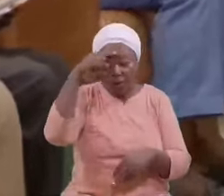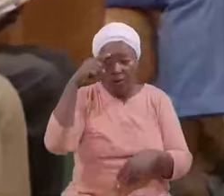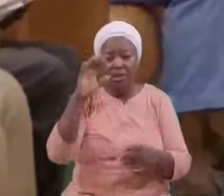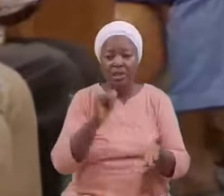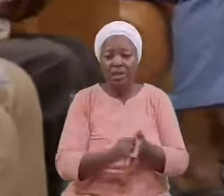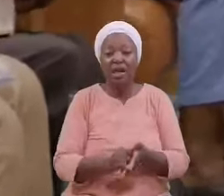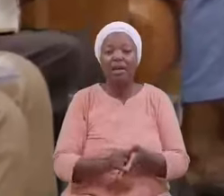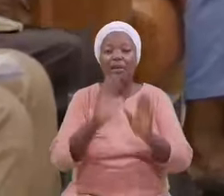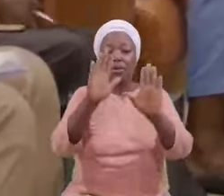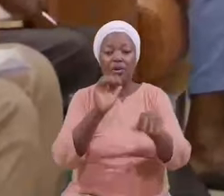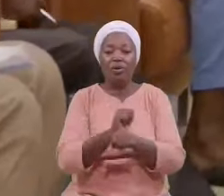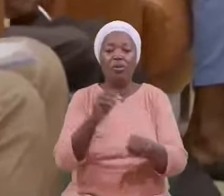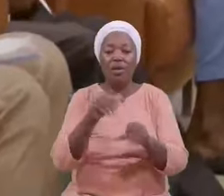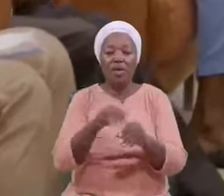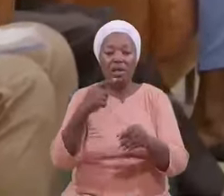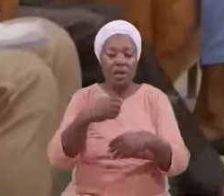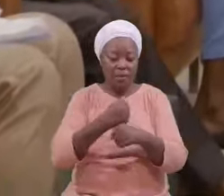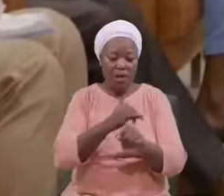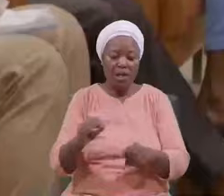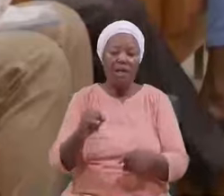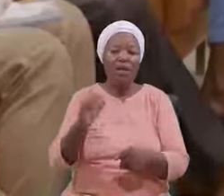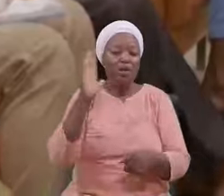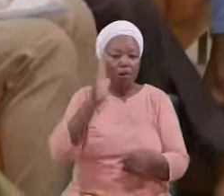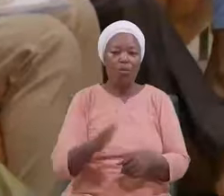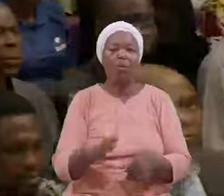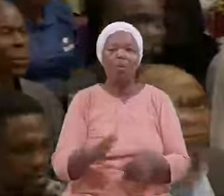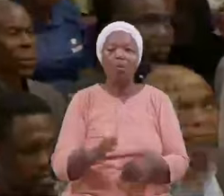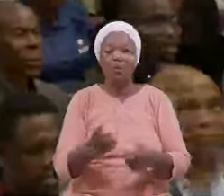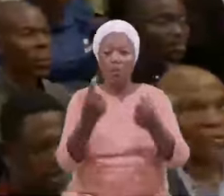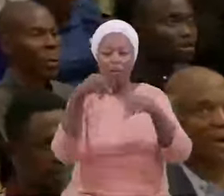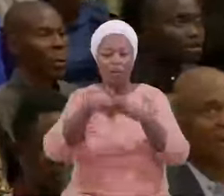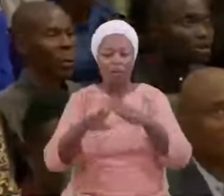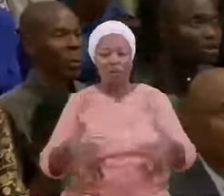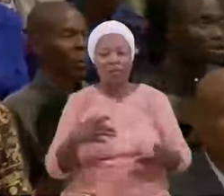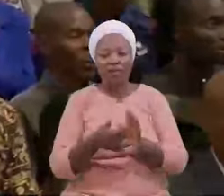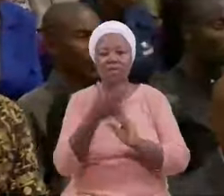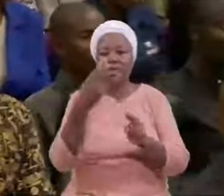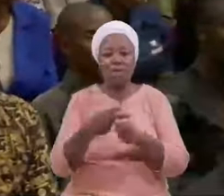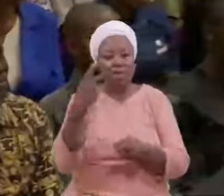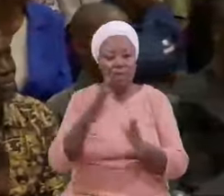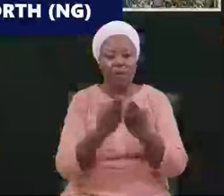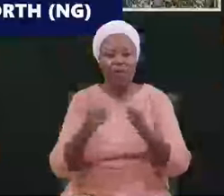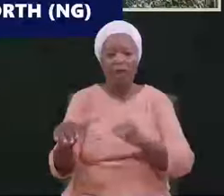miracle en préparation va venir sur votre vie.